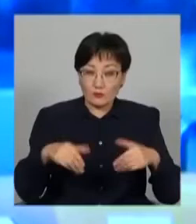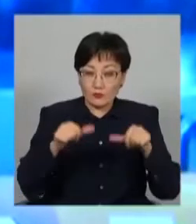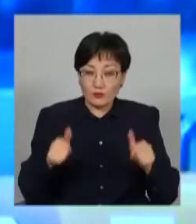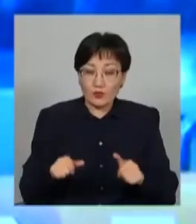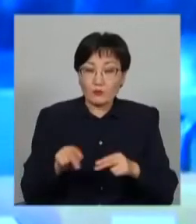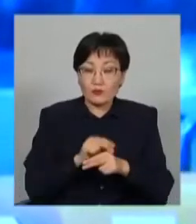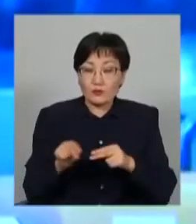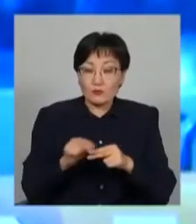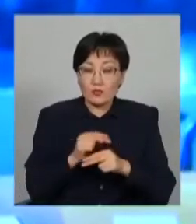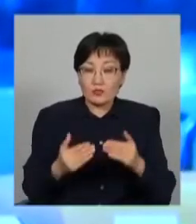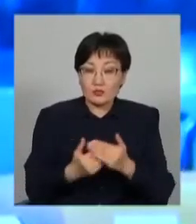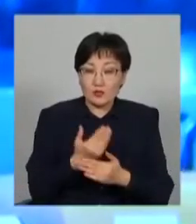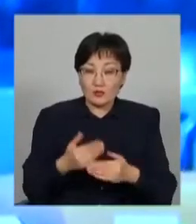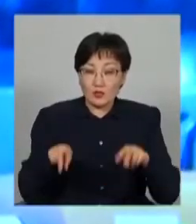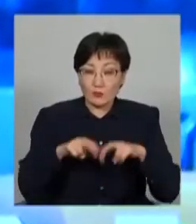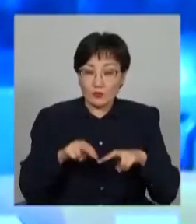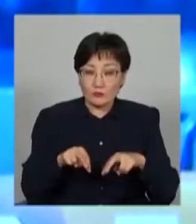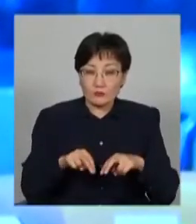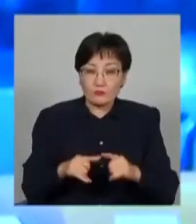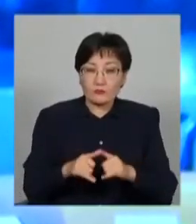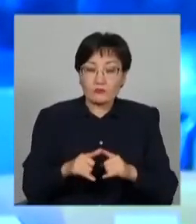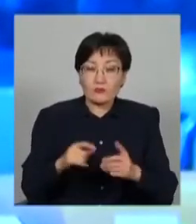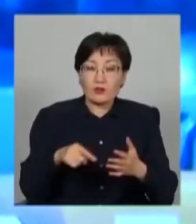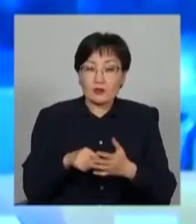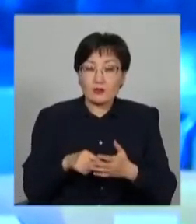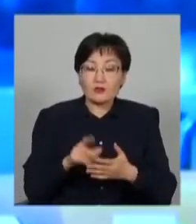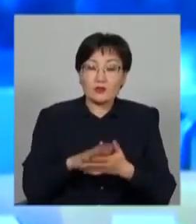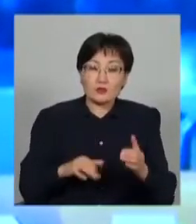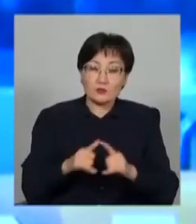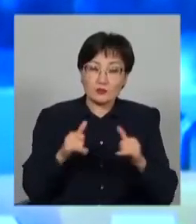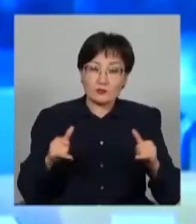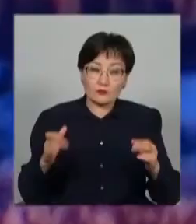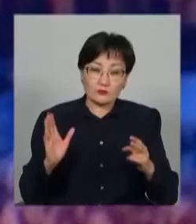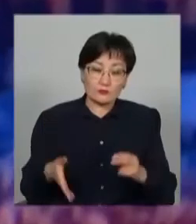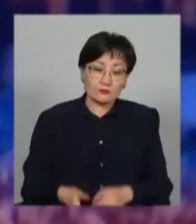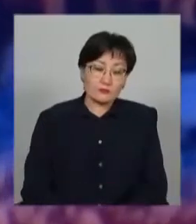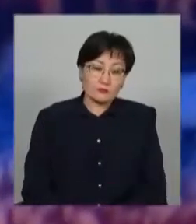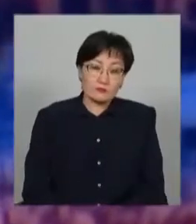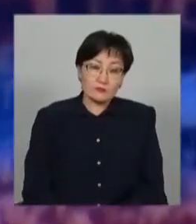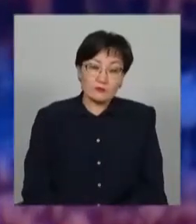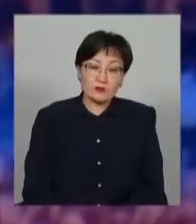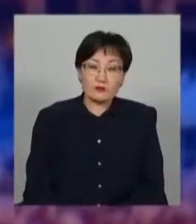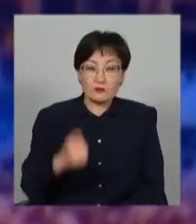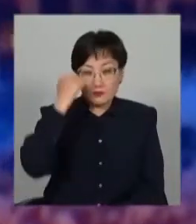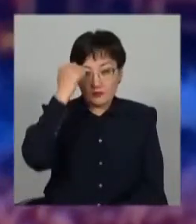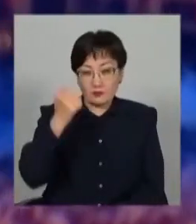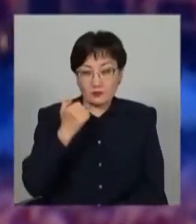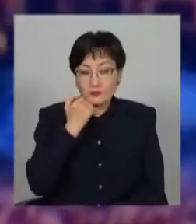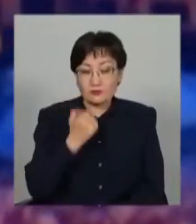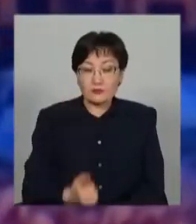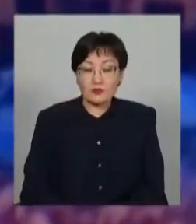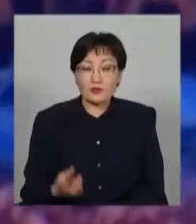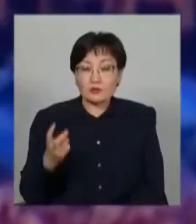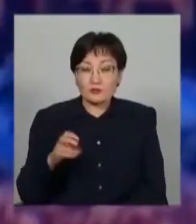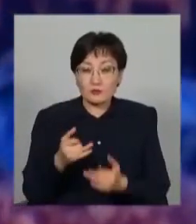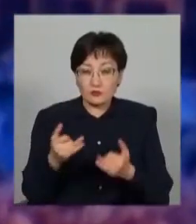бұл жаңа тұрғыдан қаралып, одан да көркем әсем қаламыз ары қарай өркендеп өсу керек. Рахмет, Бекхали Нурғалиұлы, уақытыңызды бөліп,